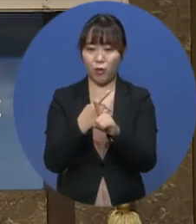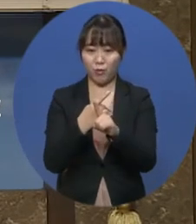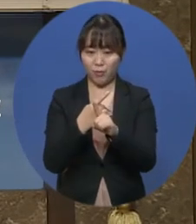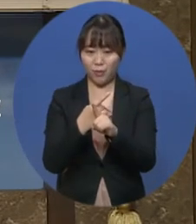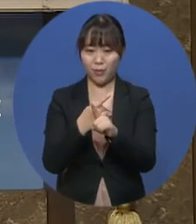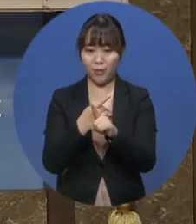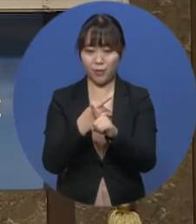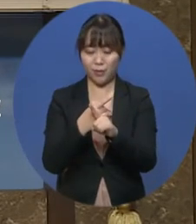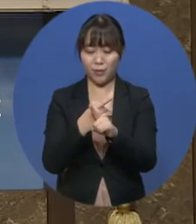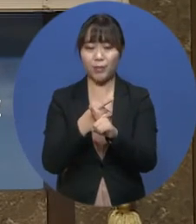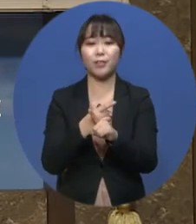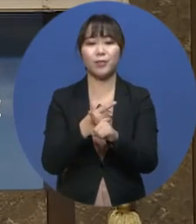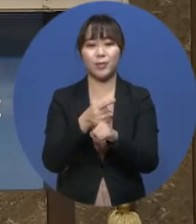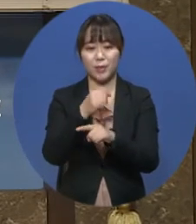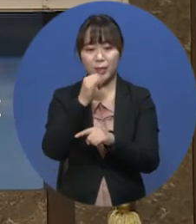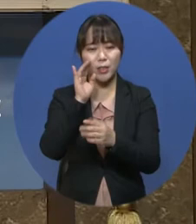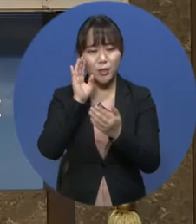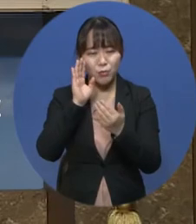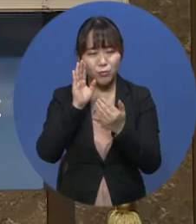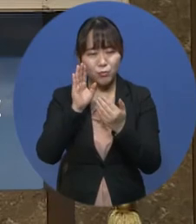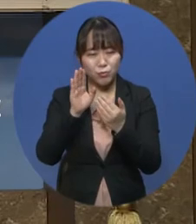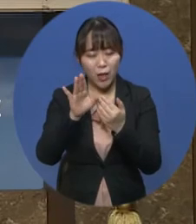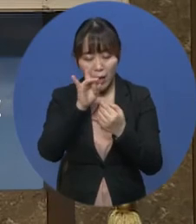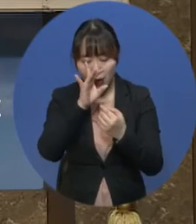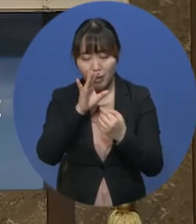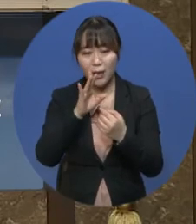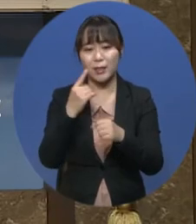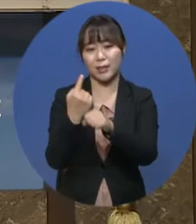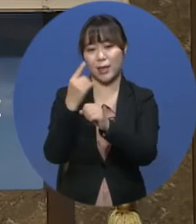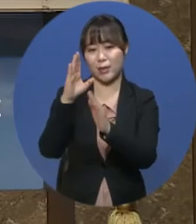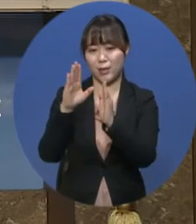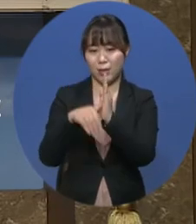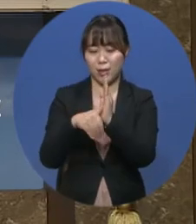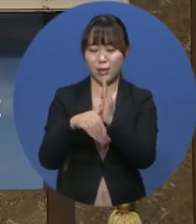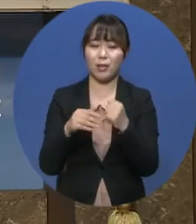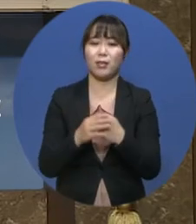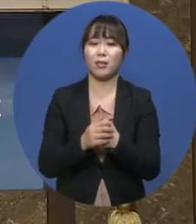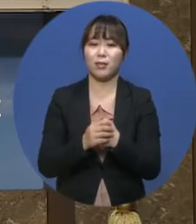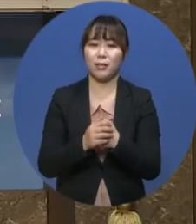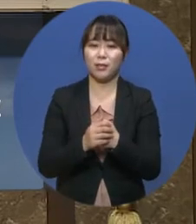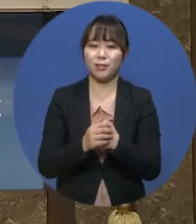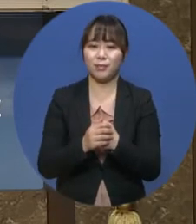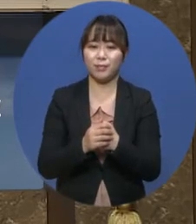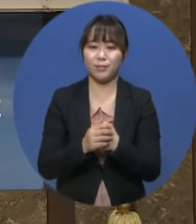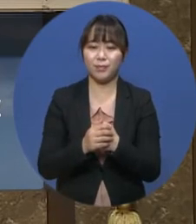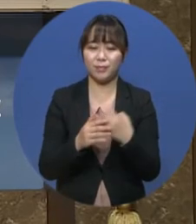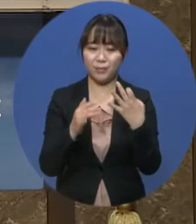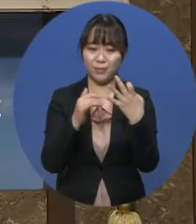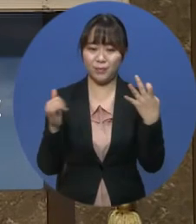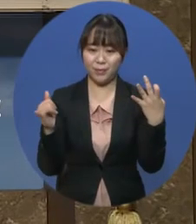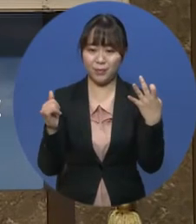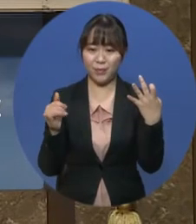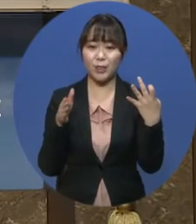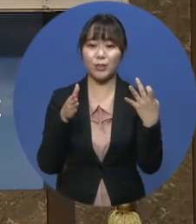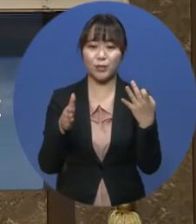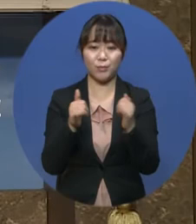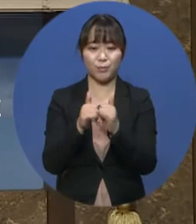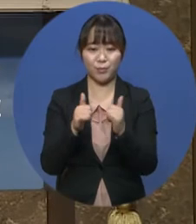나왔는데 예 그 이후에 못 내고 있다 이제 작년에 어 14분에